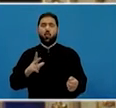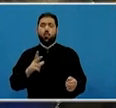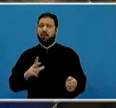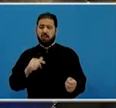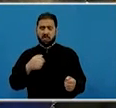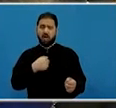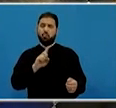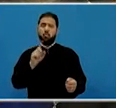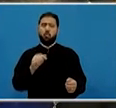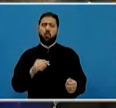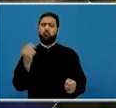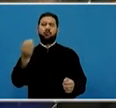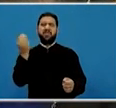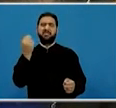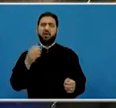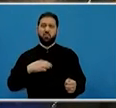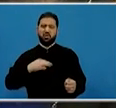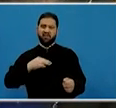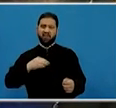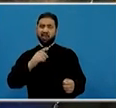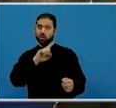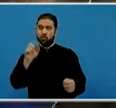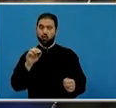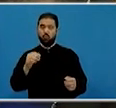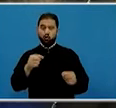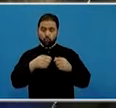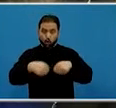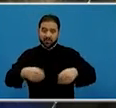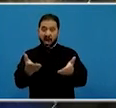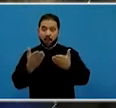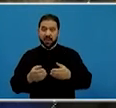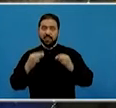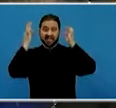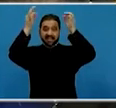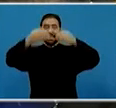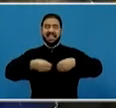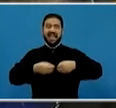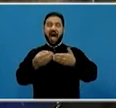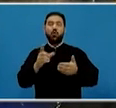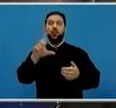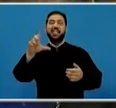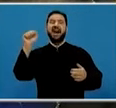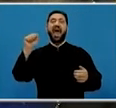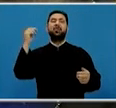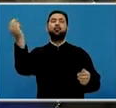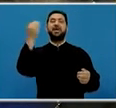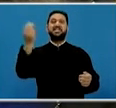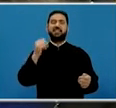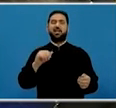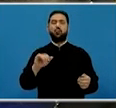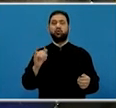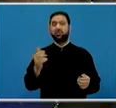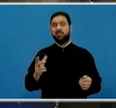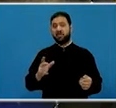darurile pe care le-a primit de la Dumnezeu, și tocmai de aceea cred că nu poate să lipsească nici astăzi nici aceste virtuți fundamentale, cum este